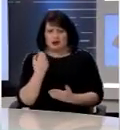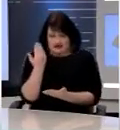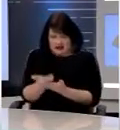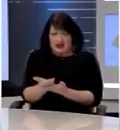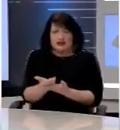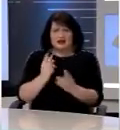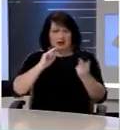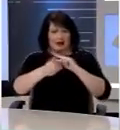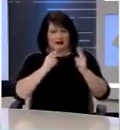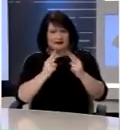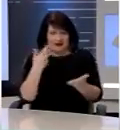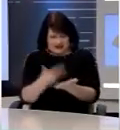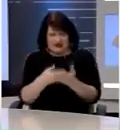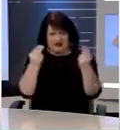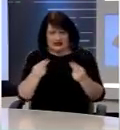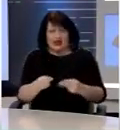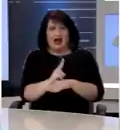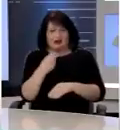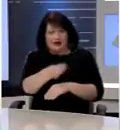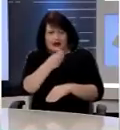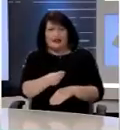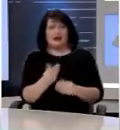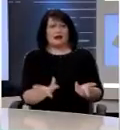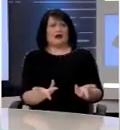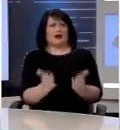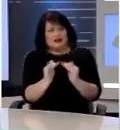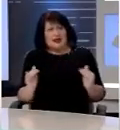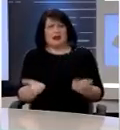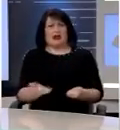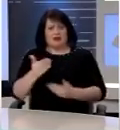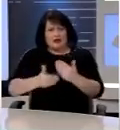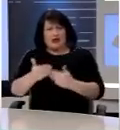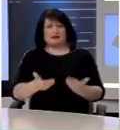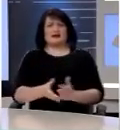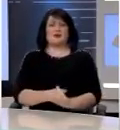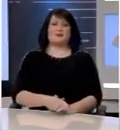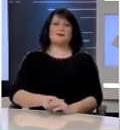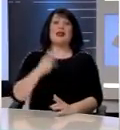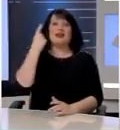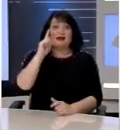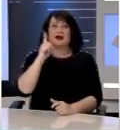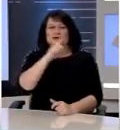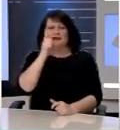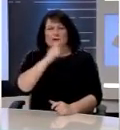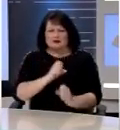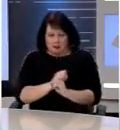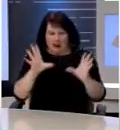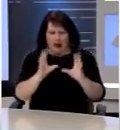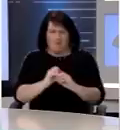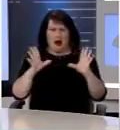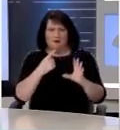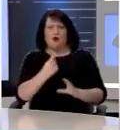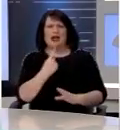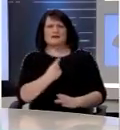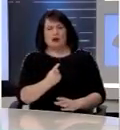και κατατίθενται και στοιχεία. Παρακαλώ, δεν ξέρω ησυχία. Αν νομίζετε, αυτή είναι η διαδικασία ότι με τις πομφόλιγες, με τις φούσκες,